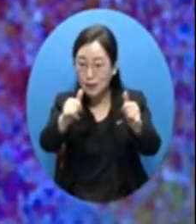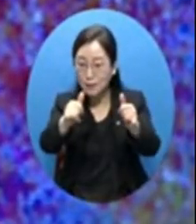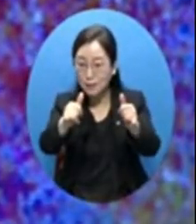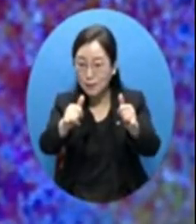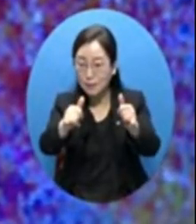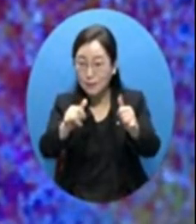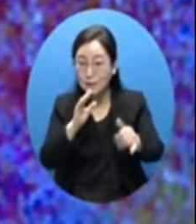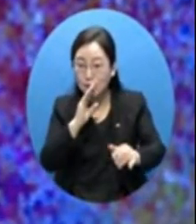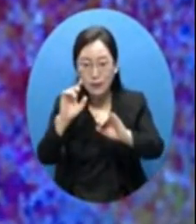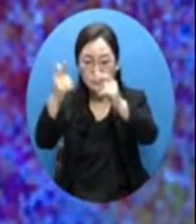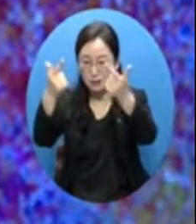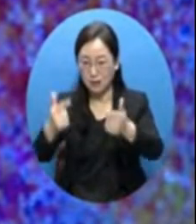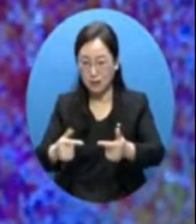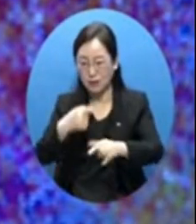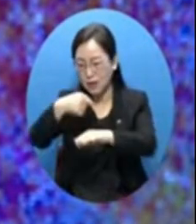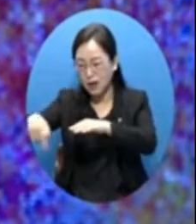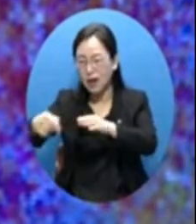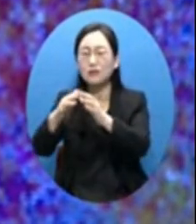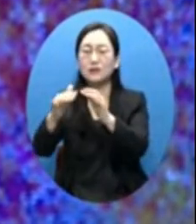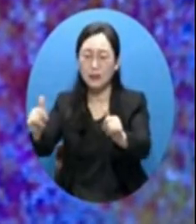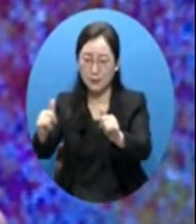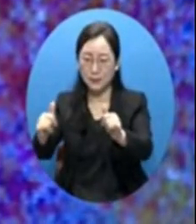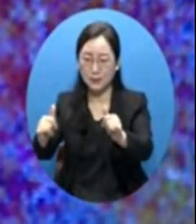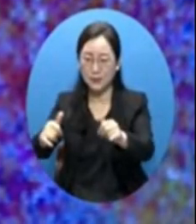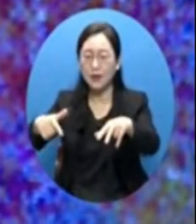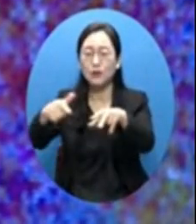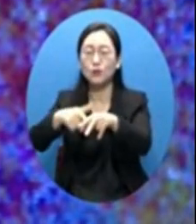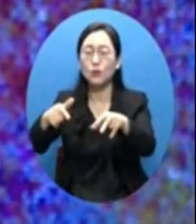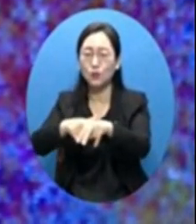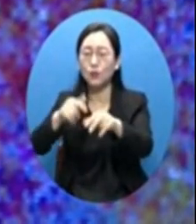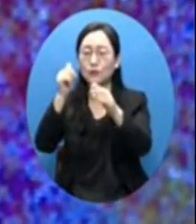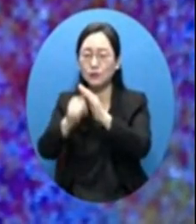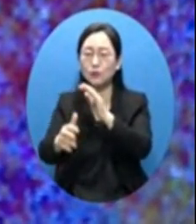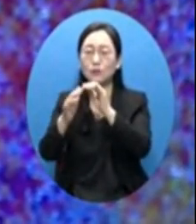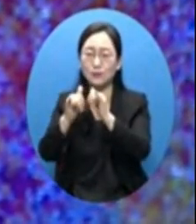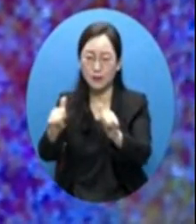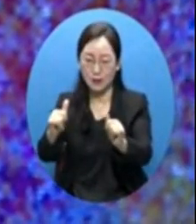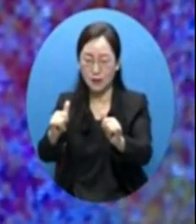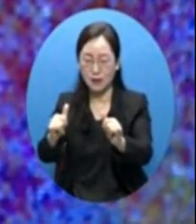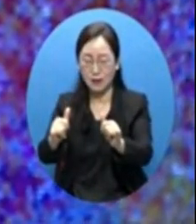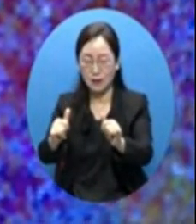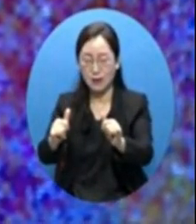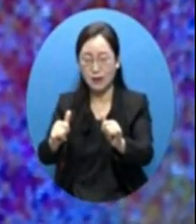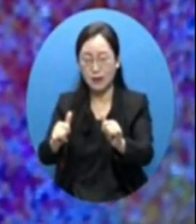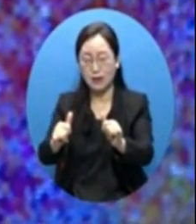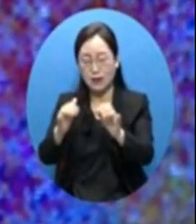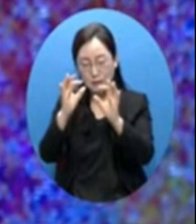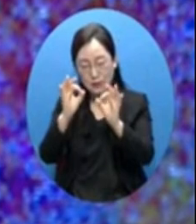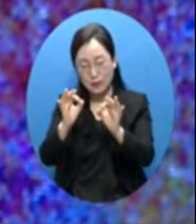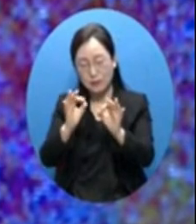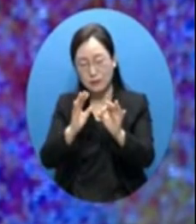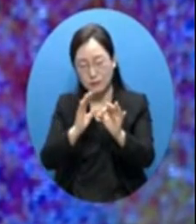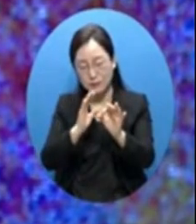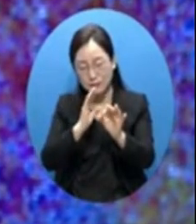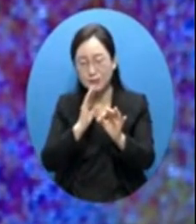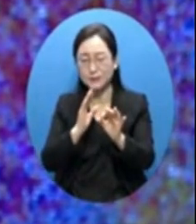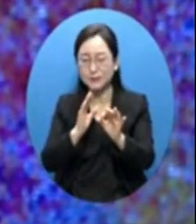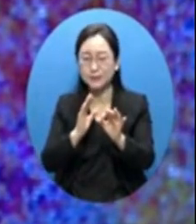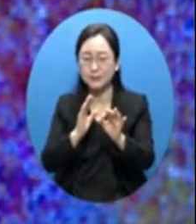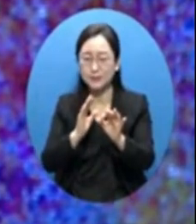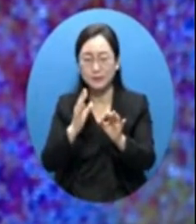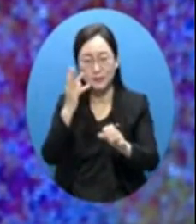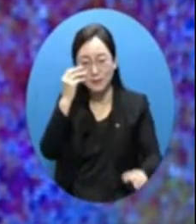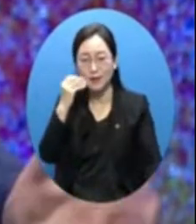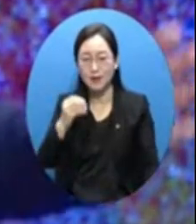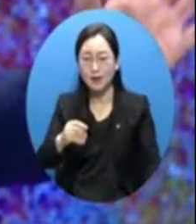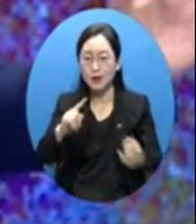같은 동족, 그것도 종교 지도자에 있었다는 것은 참 많은 생각을 하게 합니다. 교회 풍을 가로막는